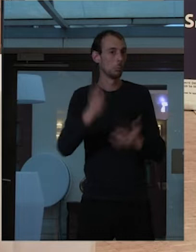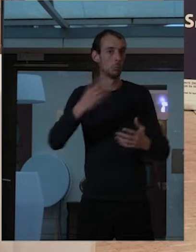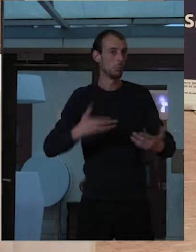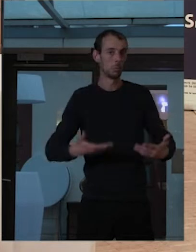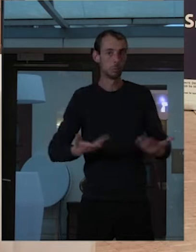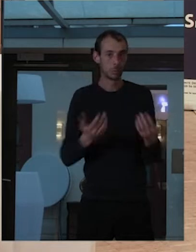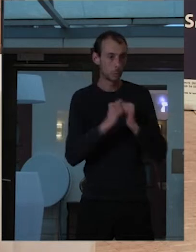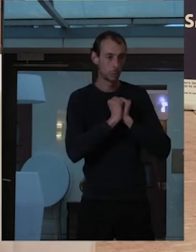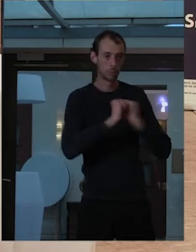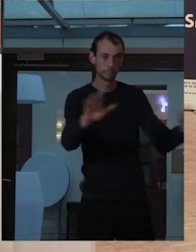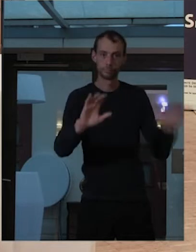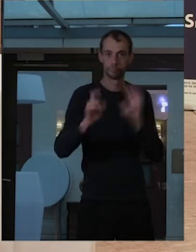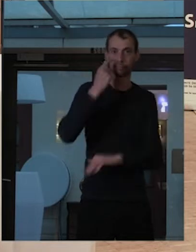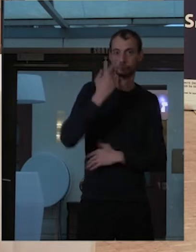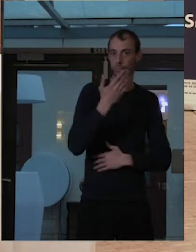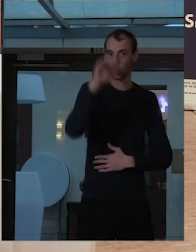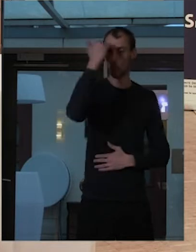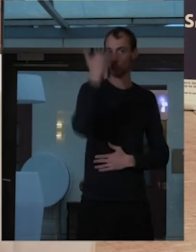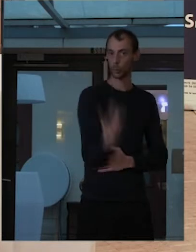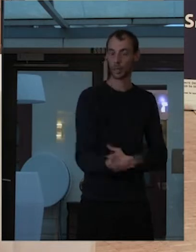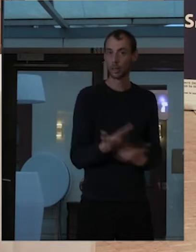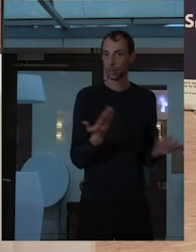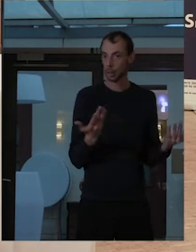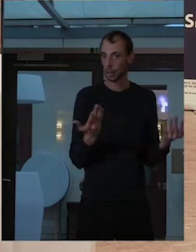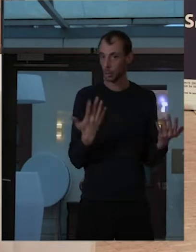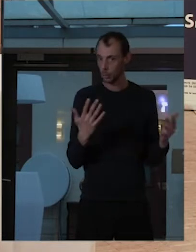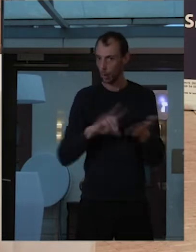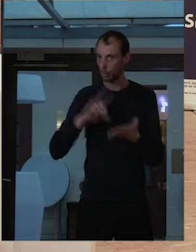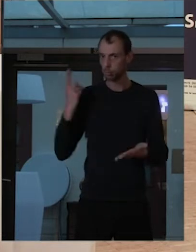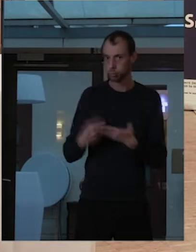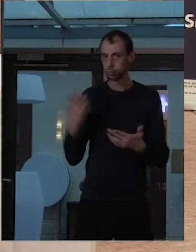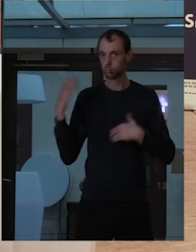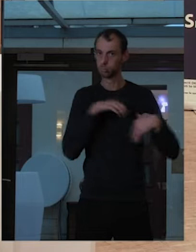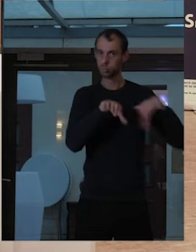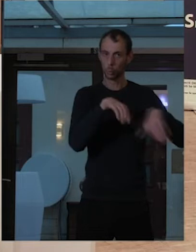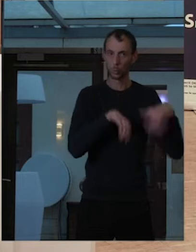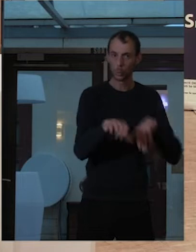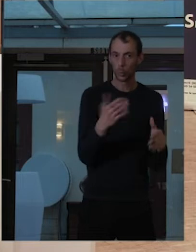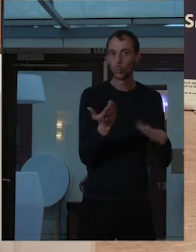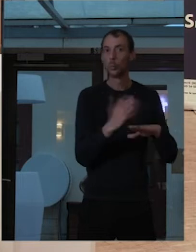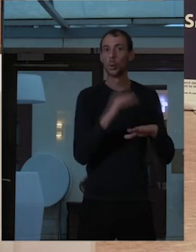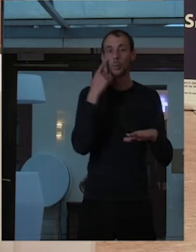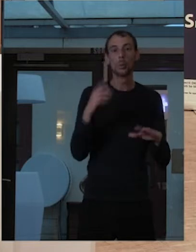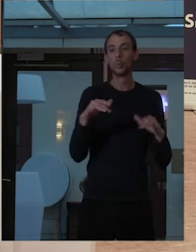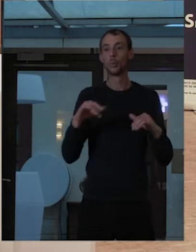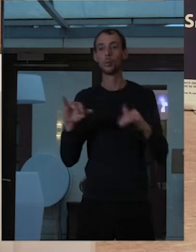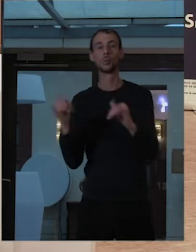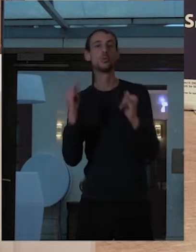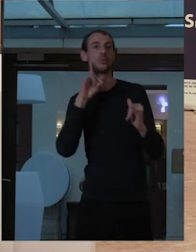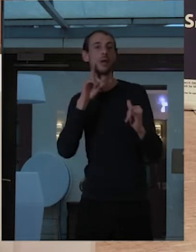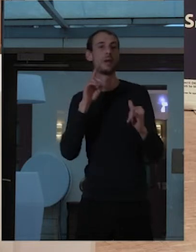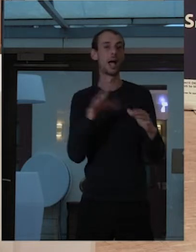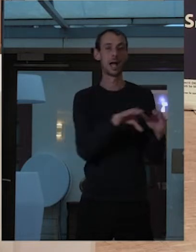un des mieux dotés financièrement. Et finalement, ce n'est pas forcément ça qui retombe sur les joueuses ensuite. Pas du